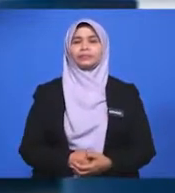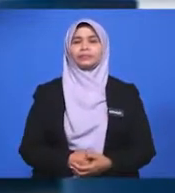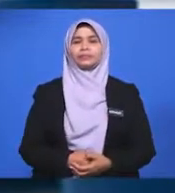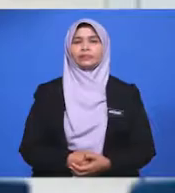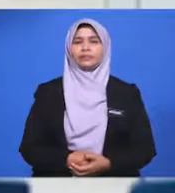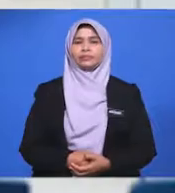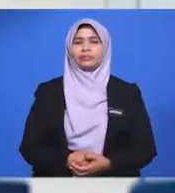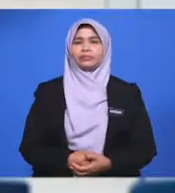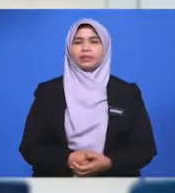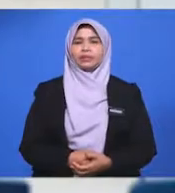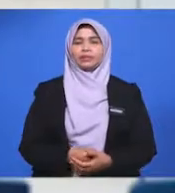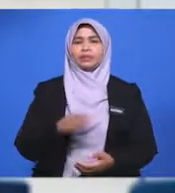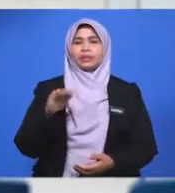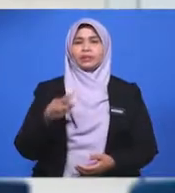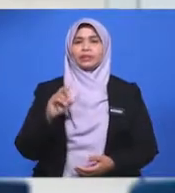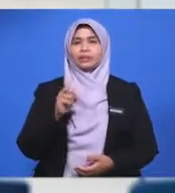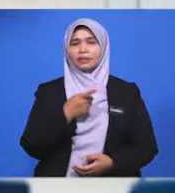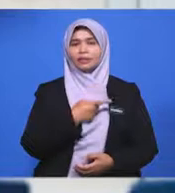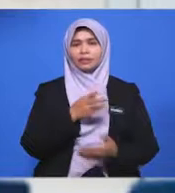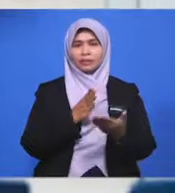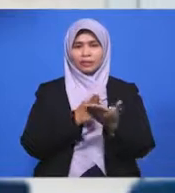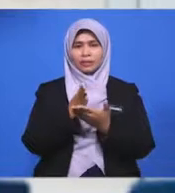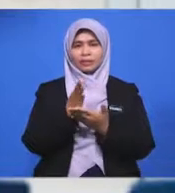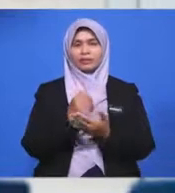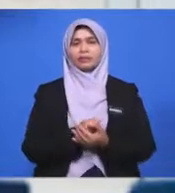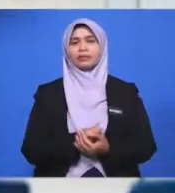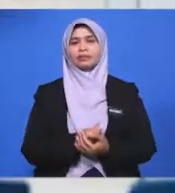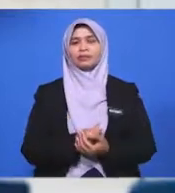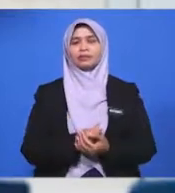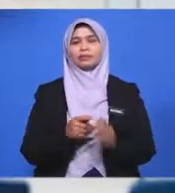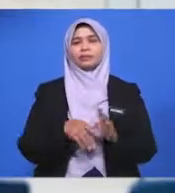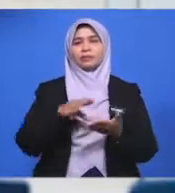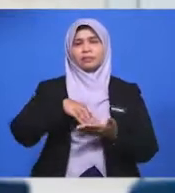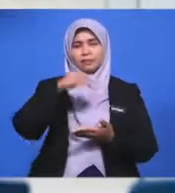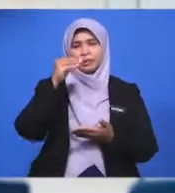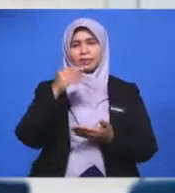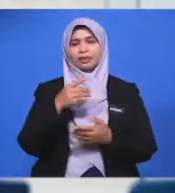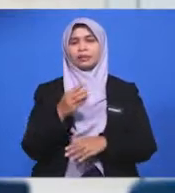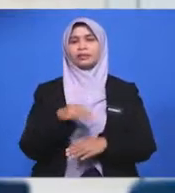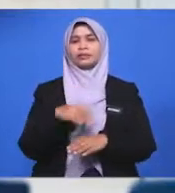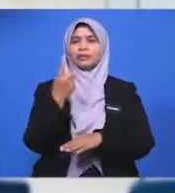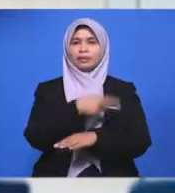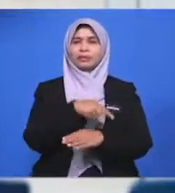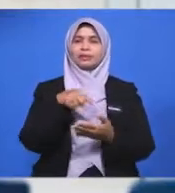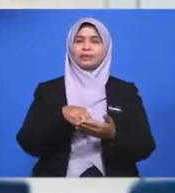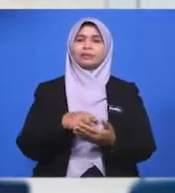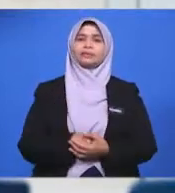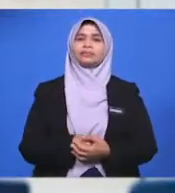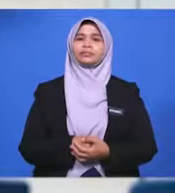ini. Sebelum kita teruskan pembelajaran pada hari